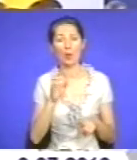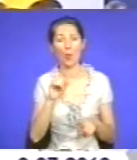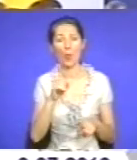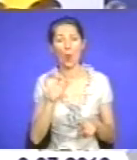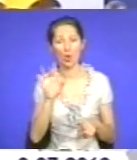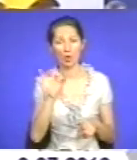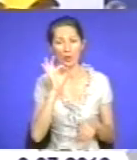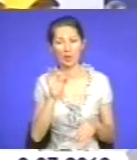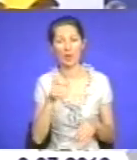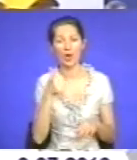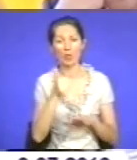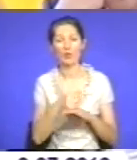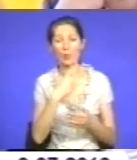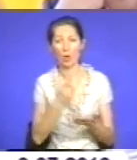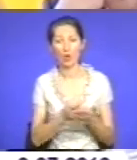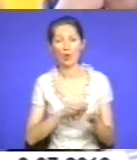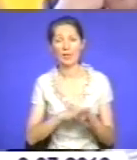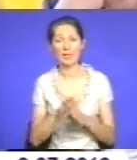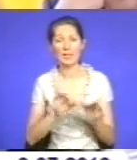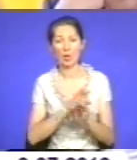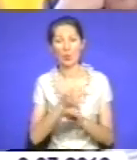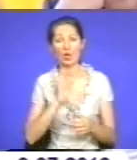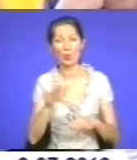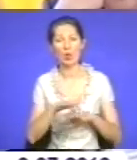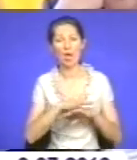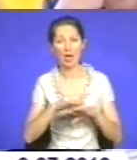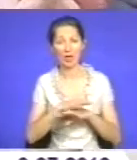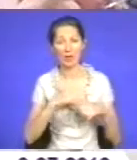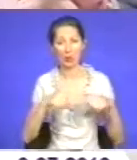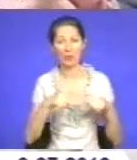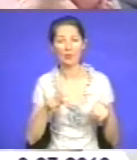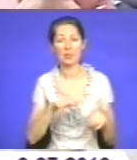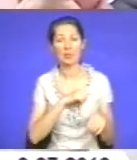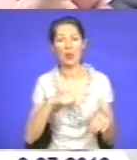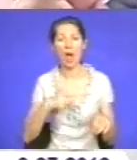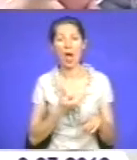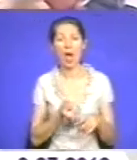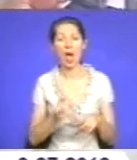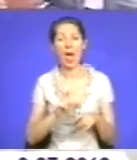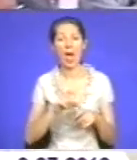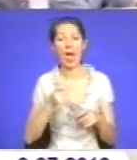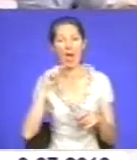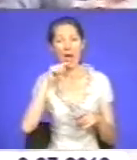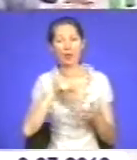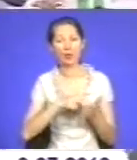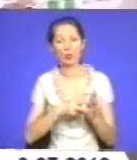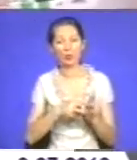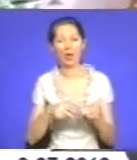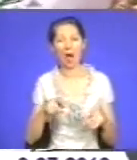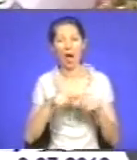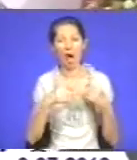головним показником реалізації проєкту стане ринок, адже саме економічна галузь зможе оцінити ефективність створеної